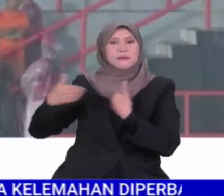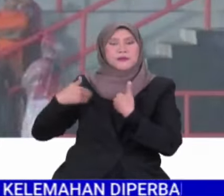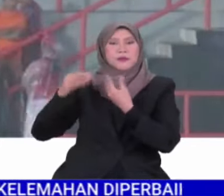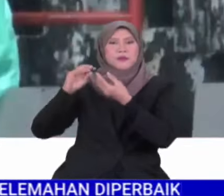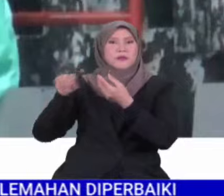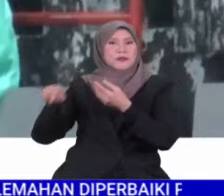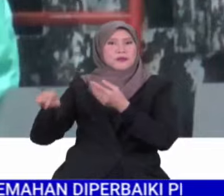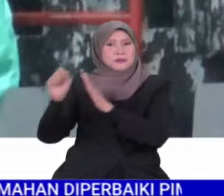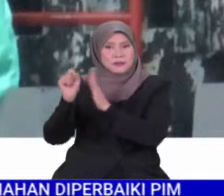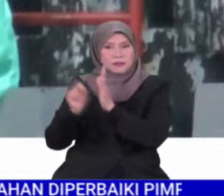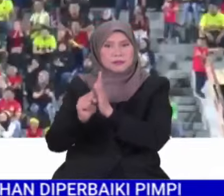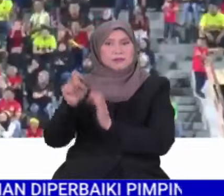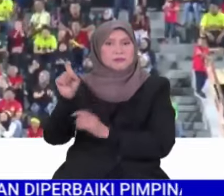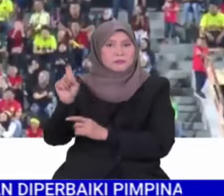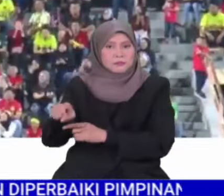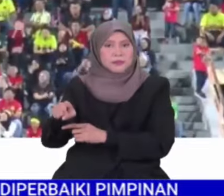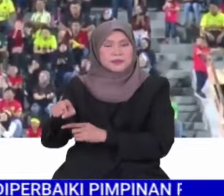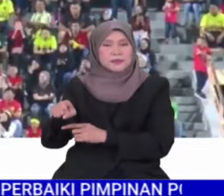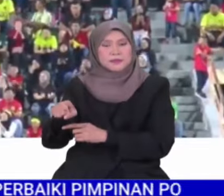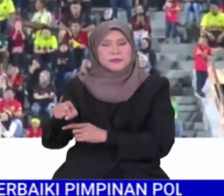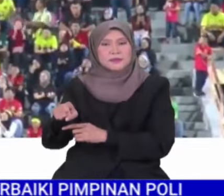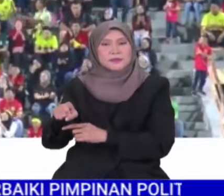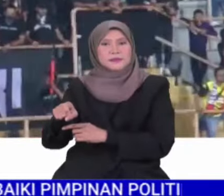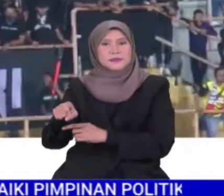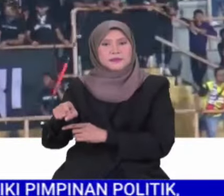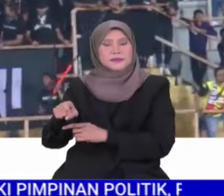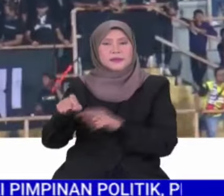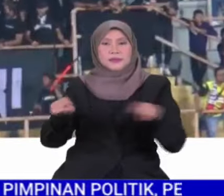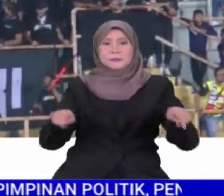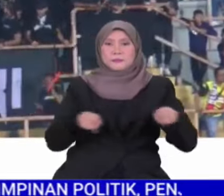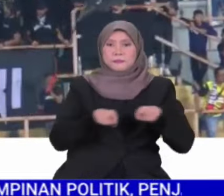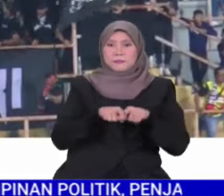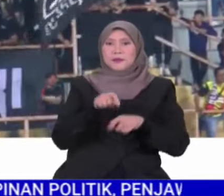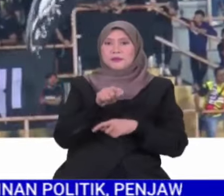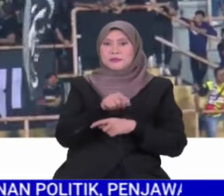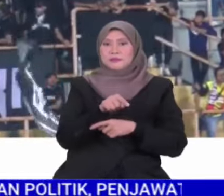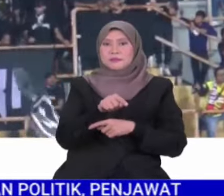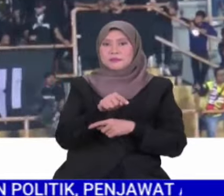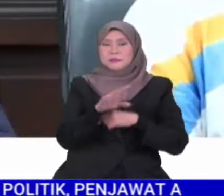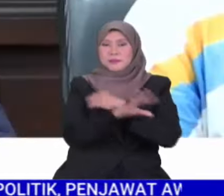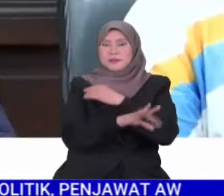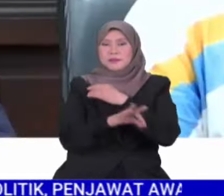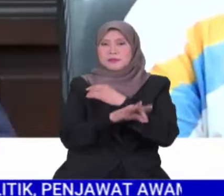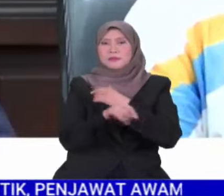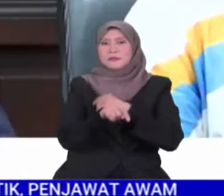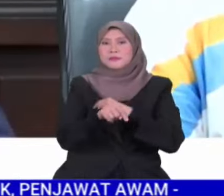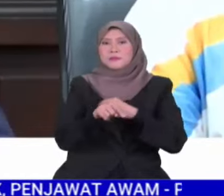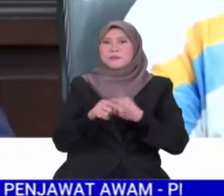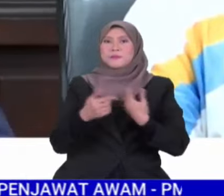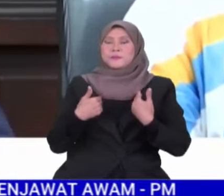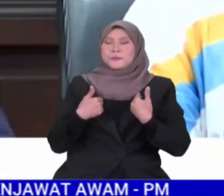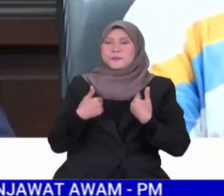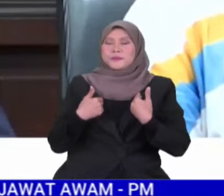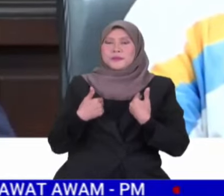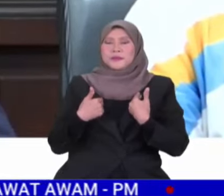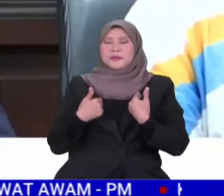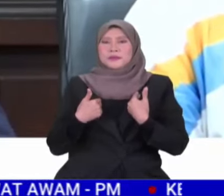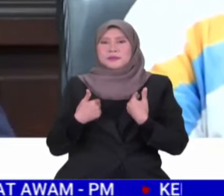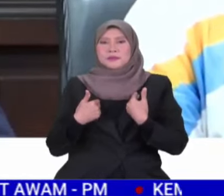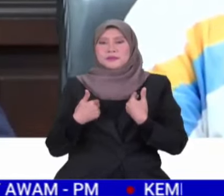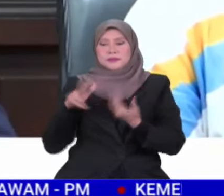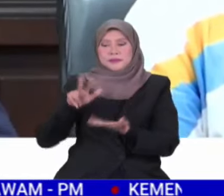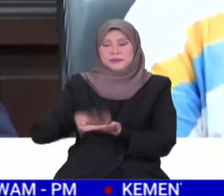menjadi salah satu syaratlah kalau kita ingin jadikan venue Stadium Tun Kadir Rahman ini sebagai suatu venue